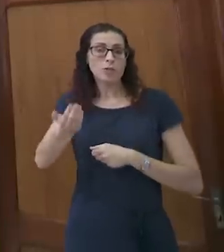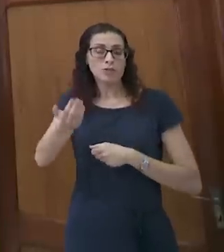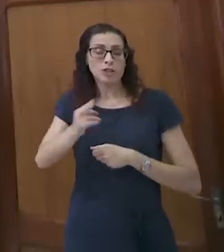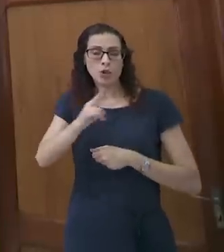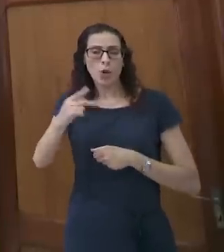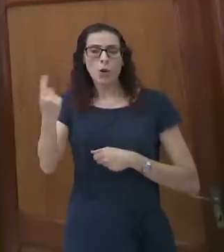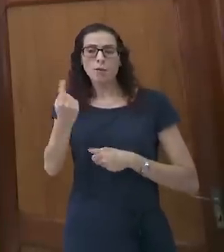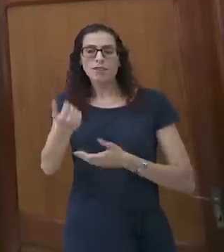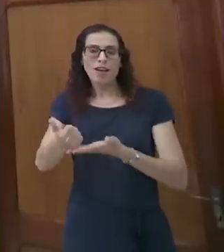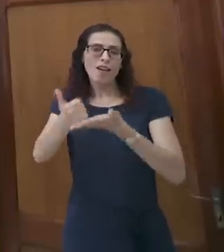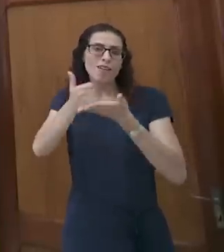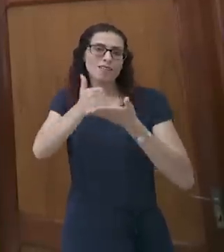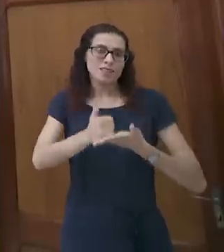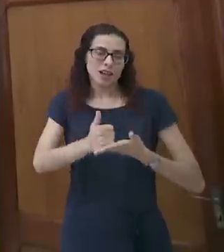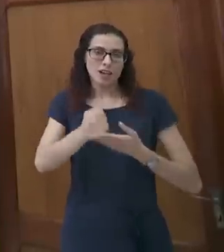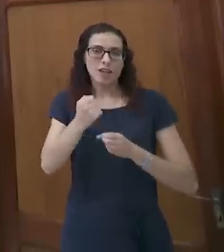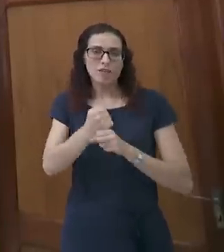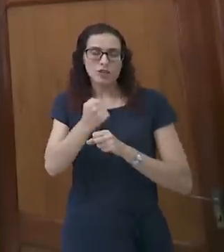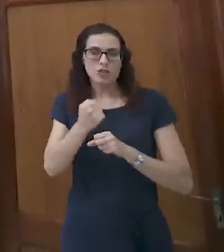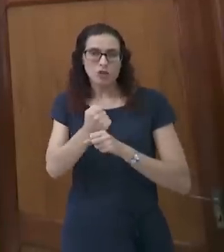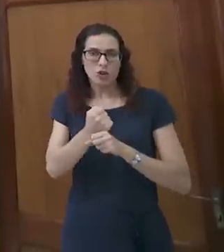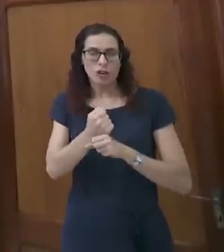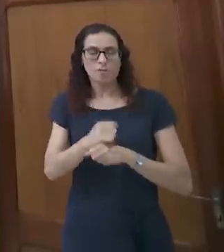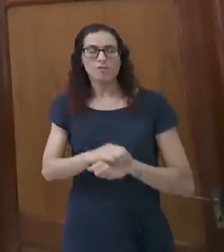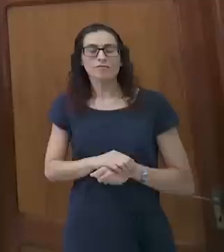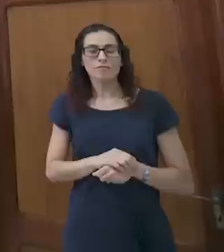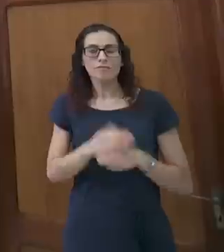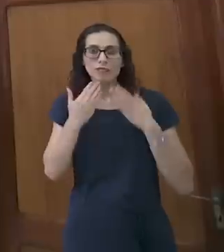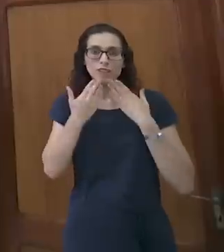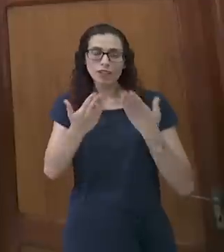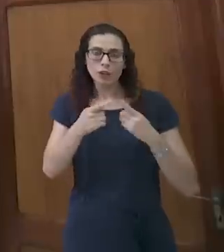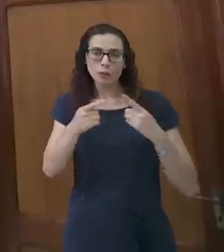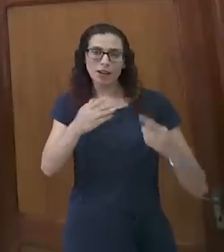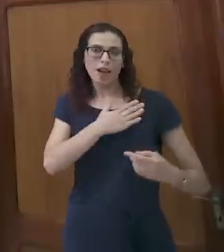jgħinuna f'dan il-ġbir ta' fondi. Grazzi lil kulħadd.